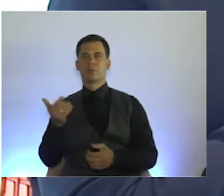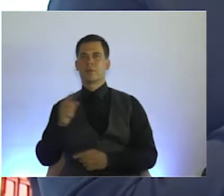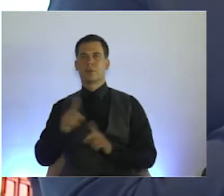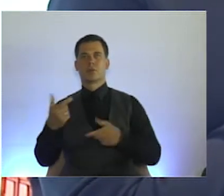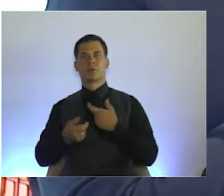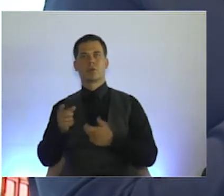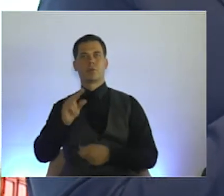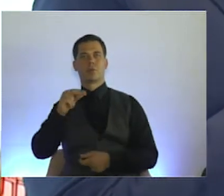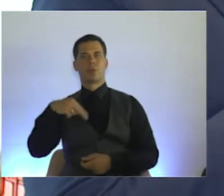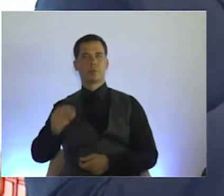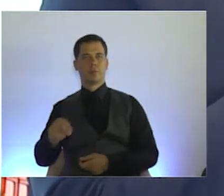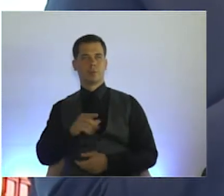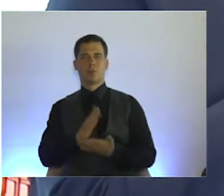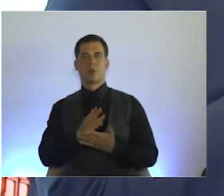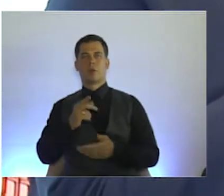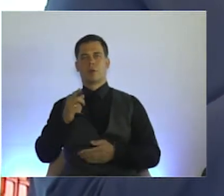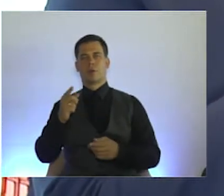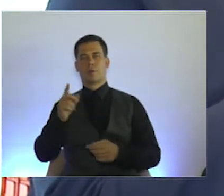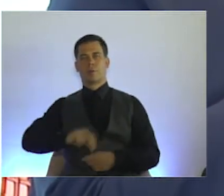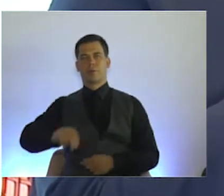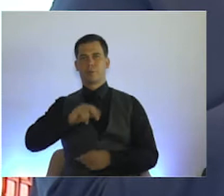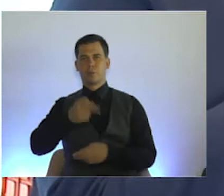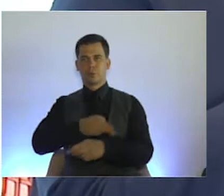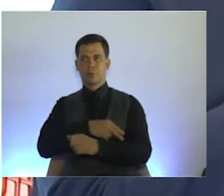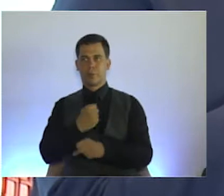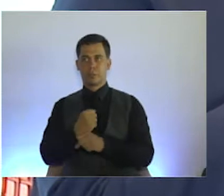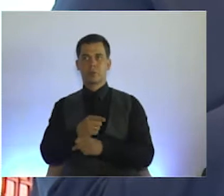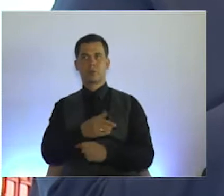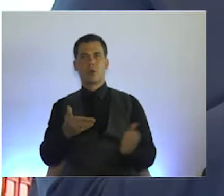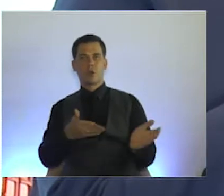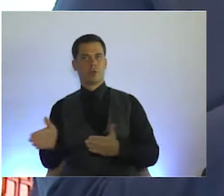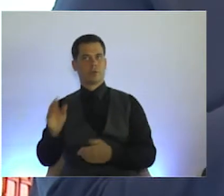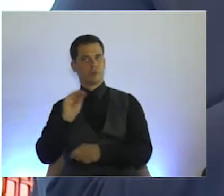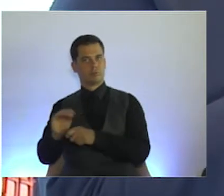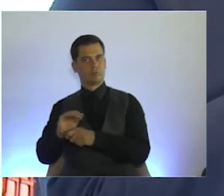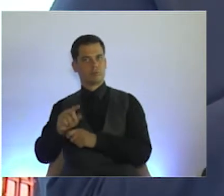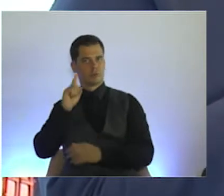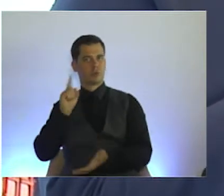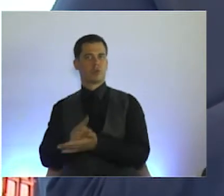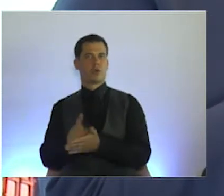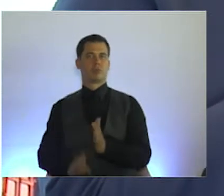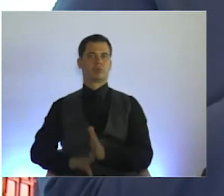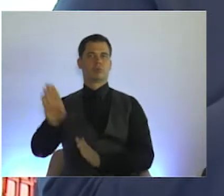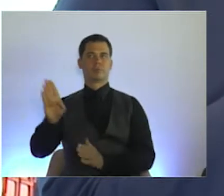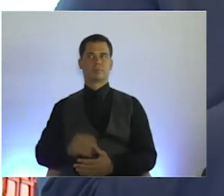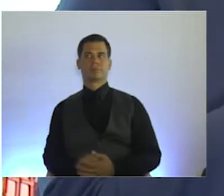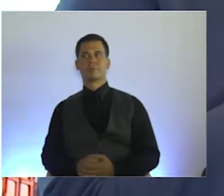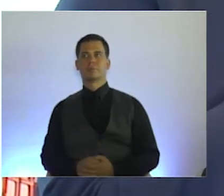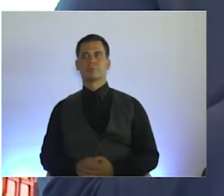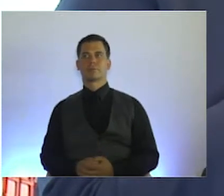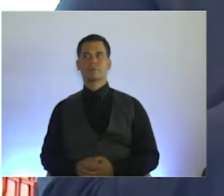Powiatowego Urzędu Pracy, tylko będzie gotowym pracownikiem na rynku pracy. I